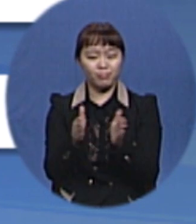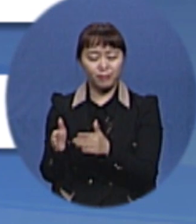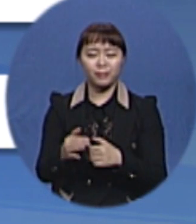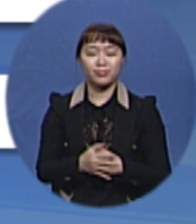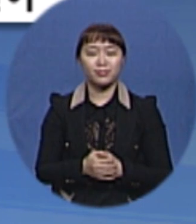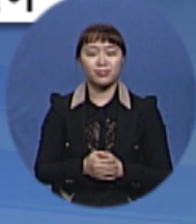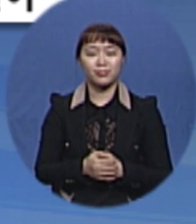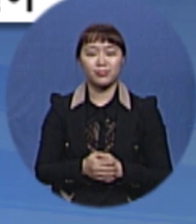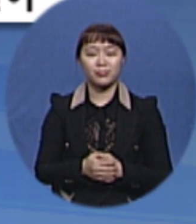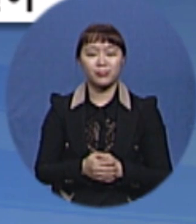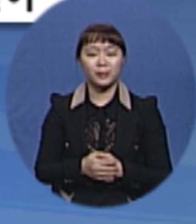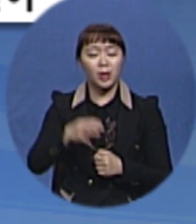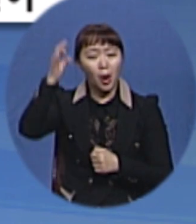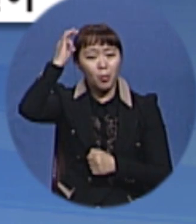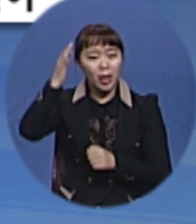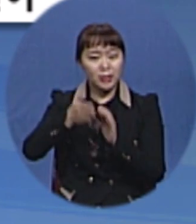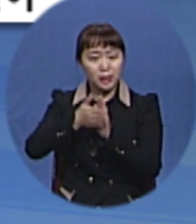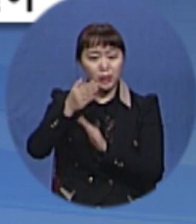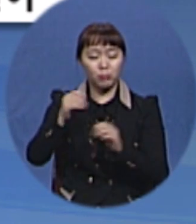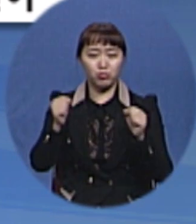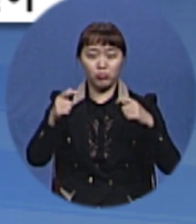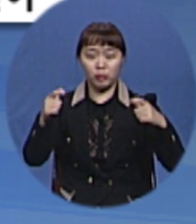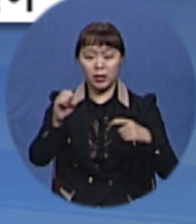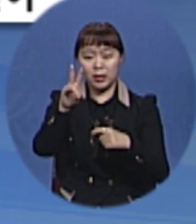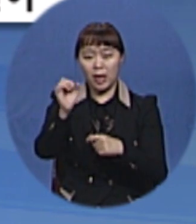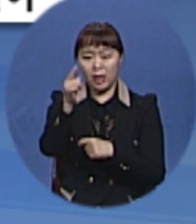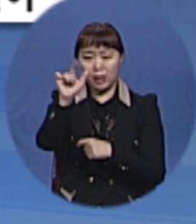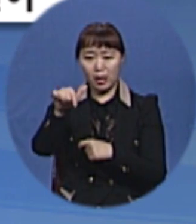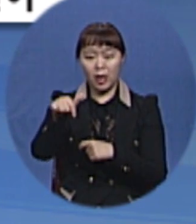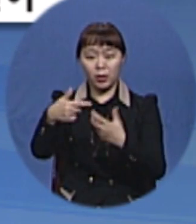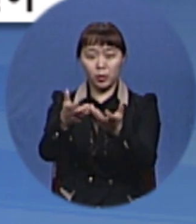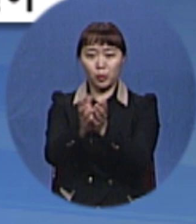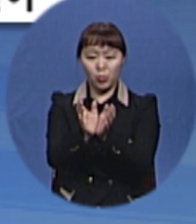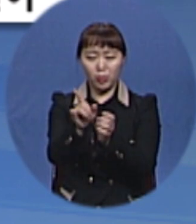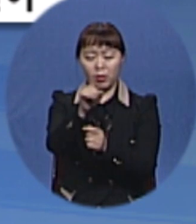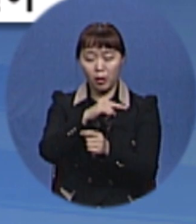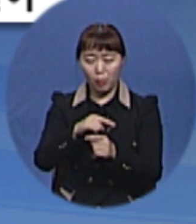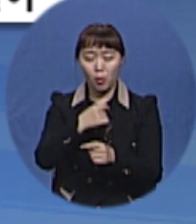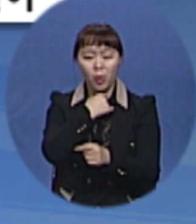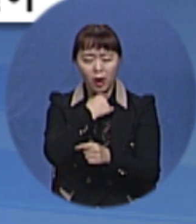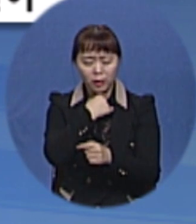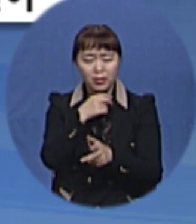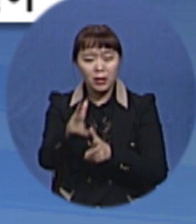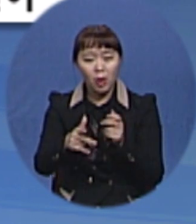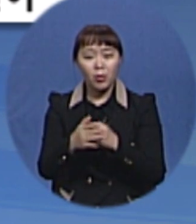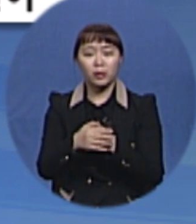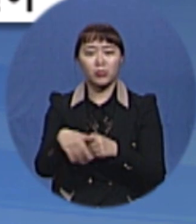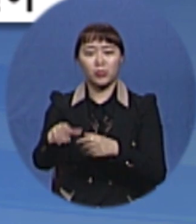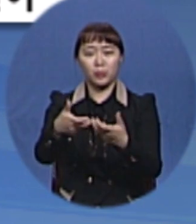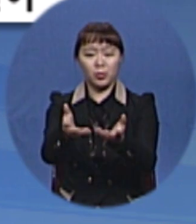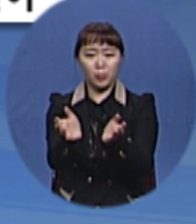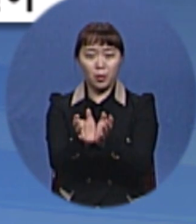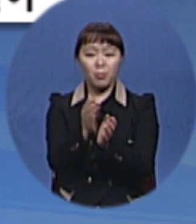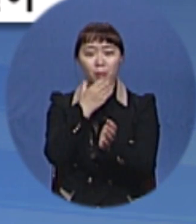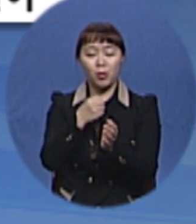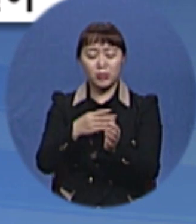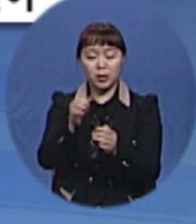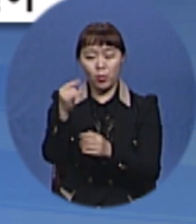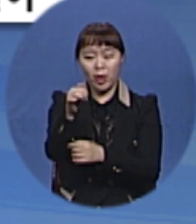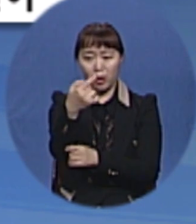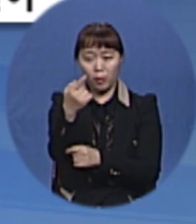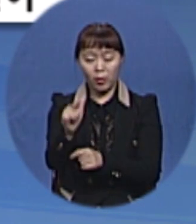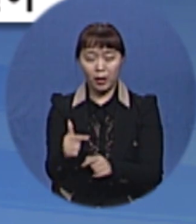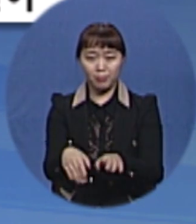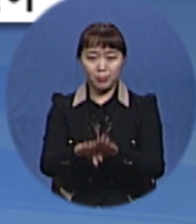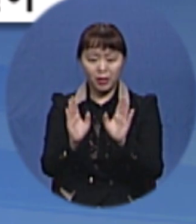마련됐습니다. 포항시 북구 양학동의 양학동 주민들의 숙원 사업인 양학동민 복지회관이